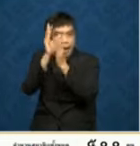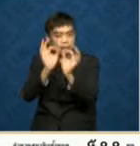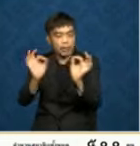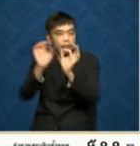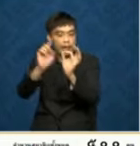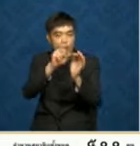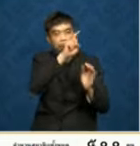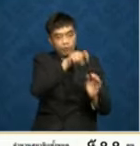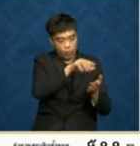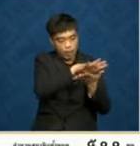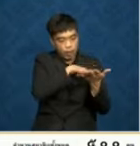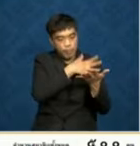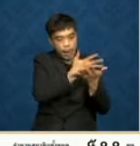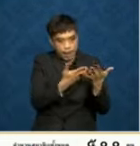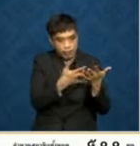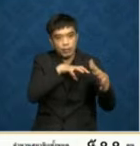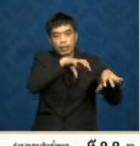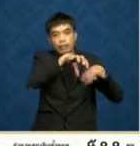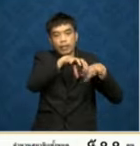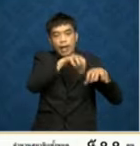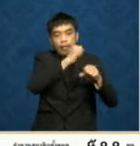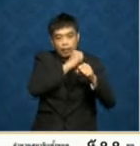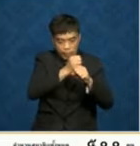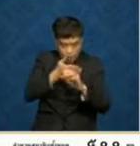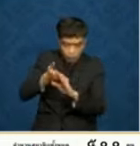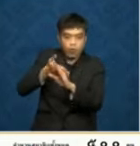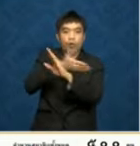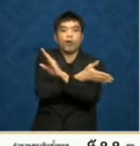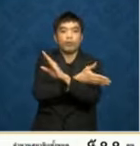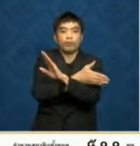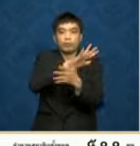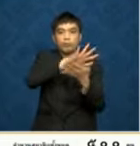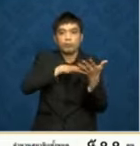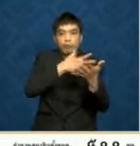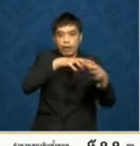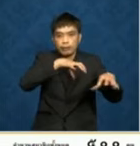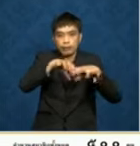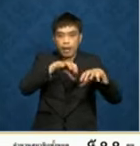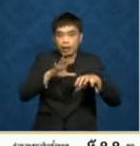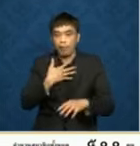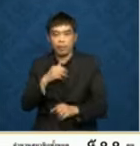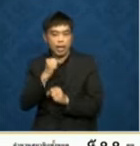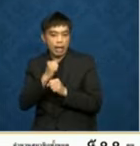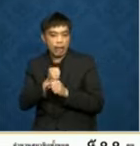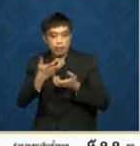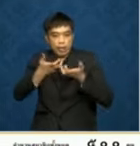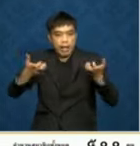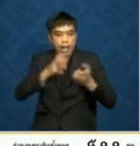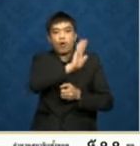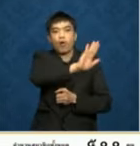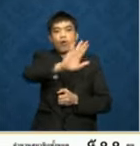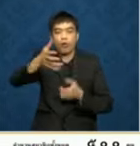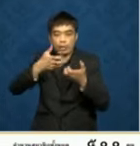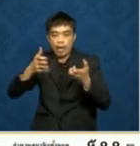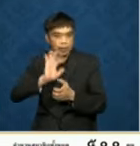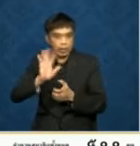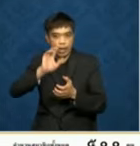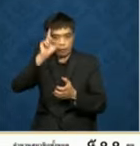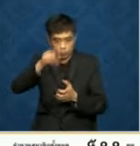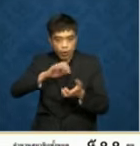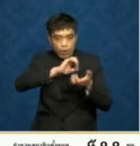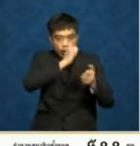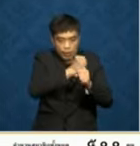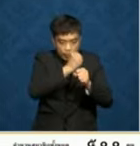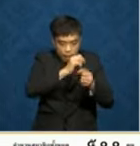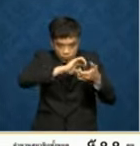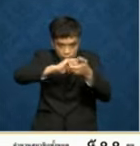ตลอด 10 กวาปี ทุกบริการถูกสรางอยบนถนนเส้นเดียวกันไม่มการต่างคนต่างทำ ทำใหมันสามารถเชื่อมถึงกันอย่